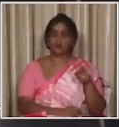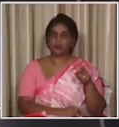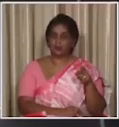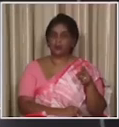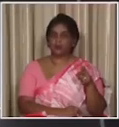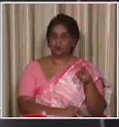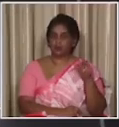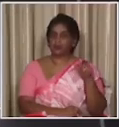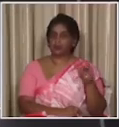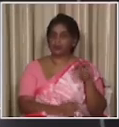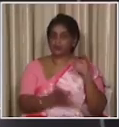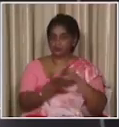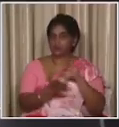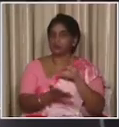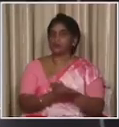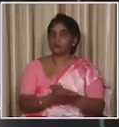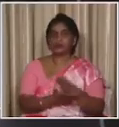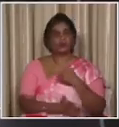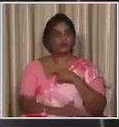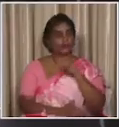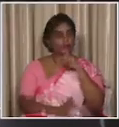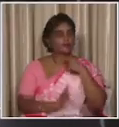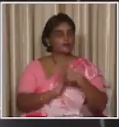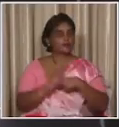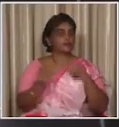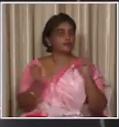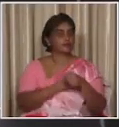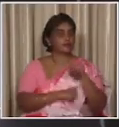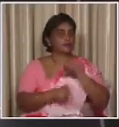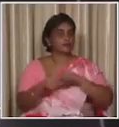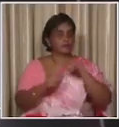එකවුන්ටන් කෙනෙක්. මේකේ ඔබතුමා මේ කරපා තියෙනවා. මම කියනවා ශ්‍රී ලංකා ක්‍රිකට් ආයතනයේ ඉන්නේ